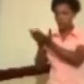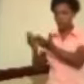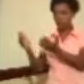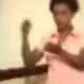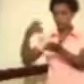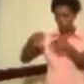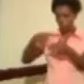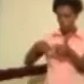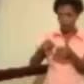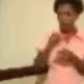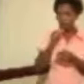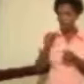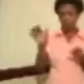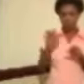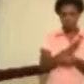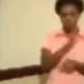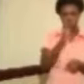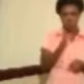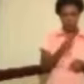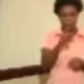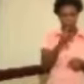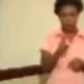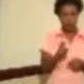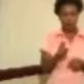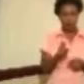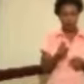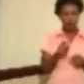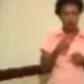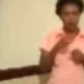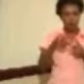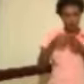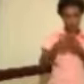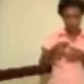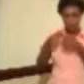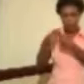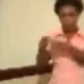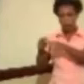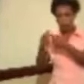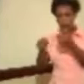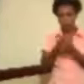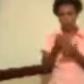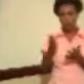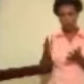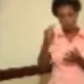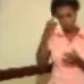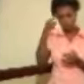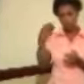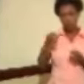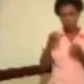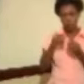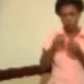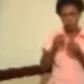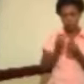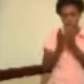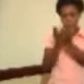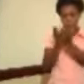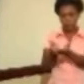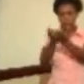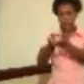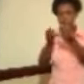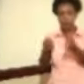80% du trafic maritime. Il faut que nous aménagions Port qui ouvre sur le commerce extérieur, mais cependant